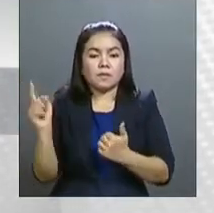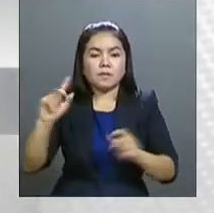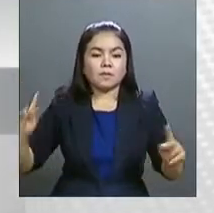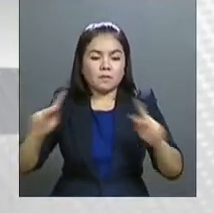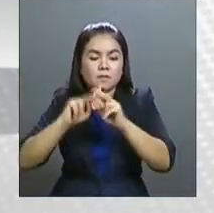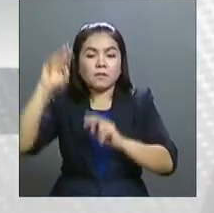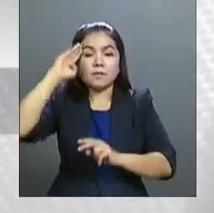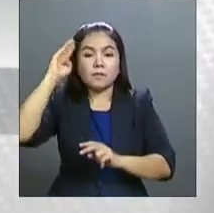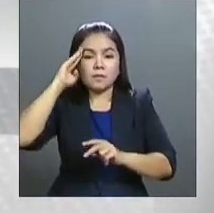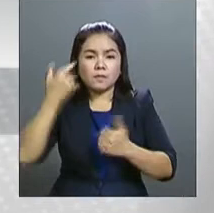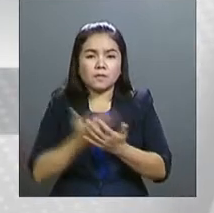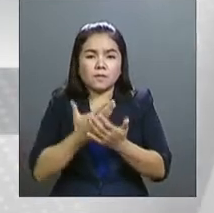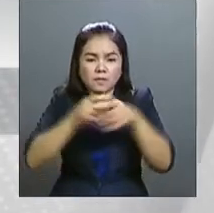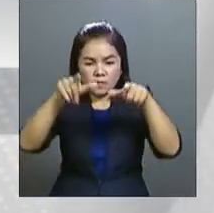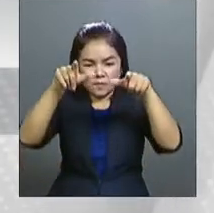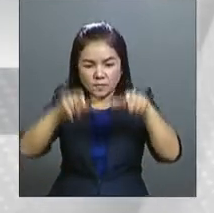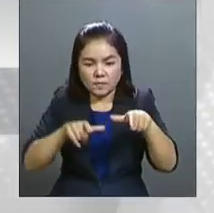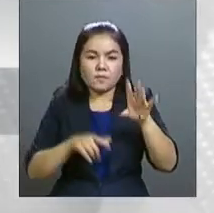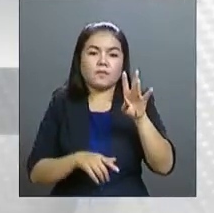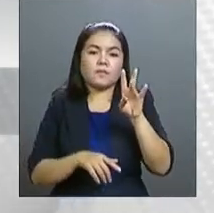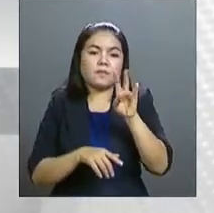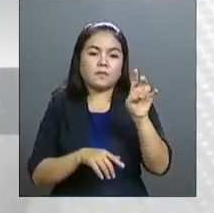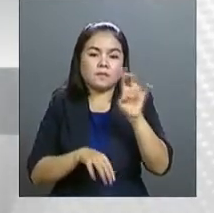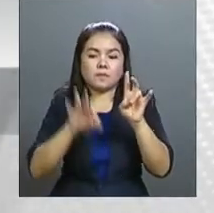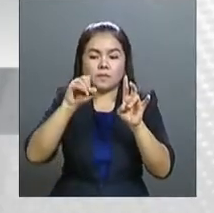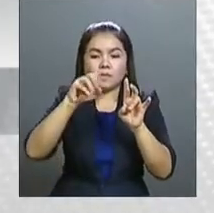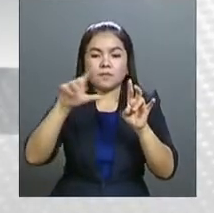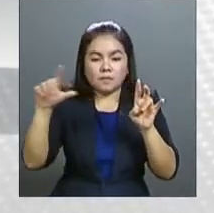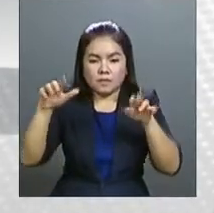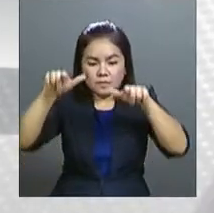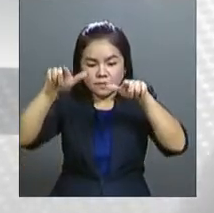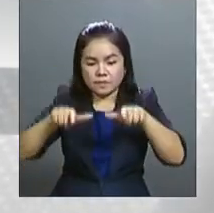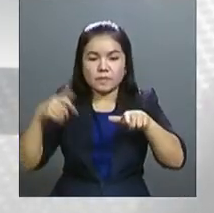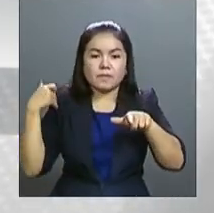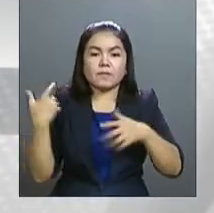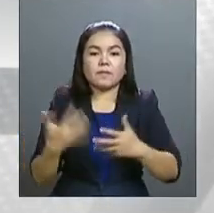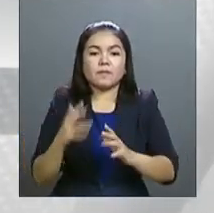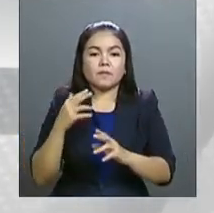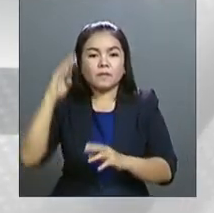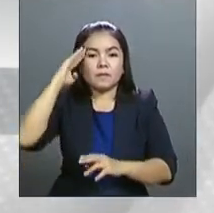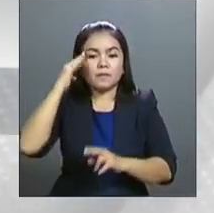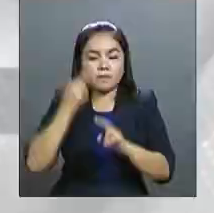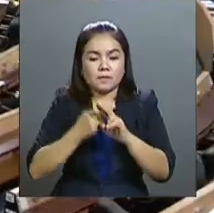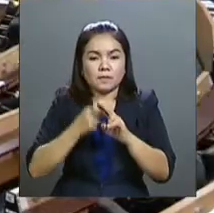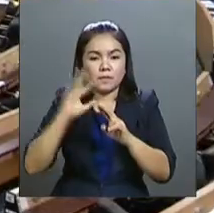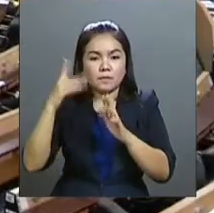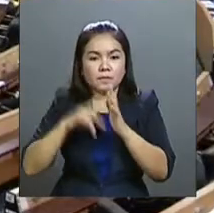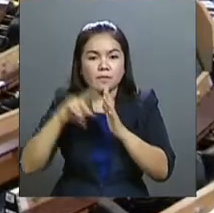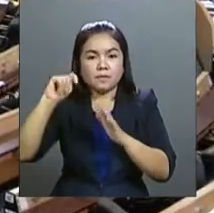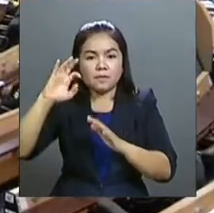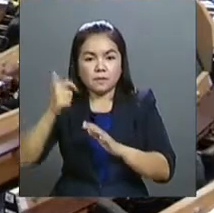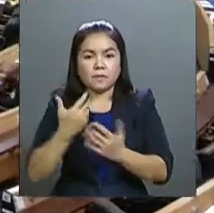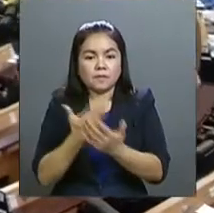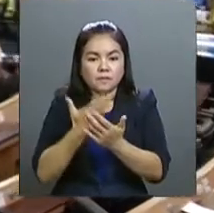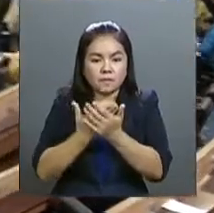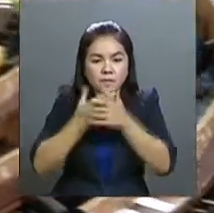งกลาโฮมียอดปรับลดงบรมาณ 790 ลานบาทพนเอกชาิอุดมยำว่า ยอดงบรมาณดักลาวน